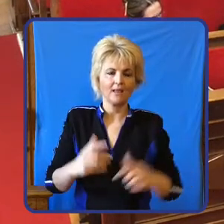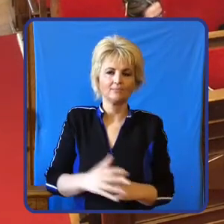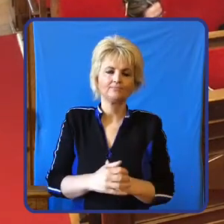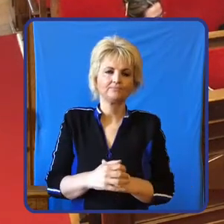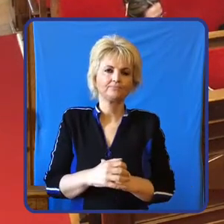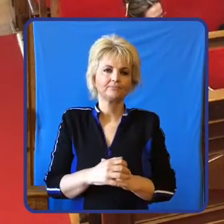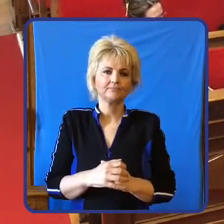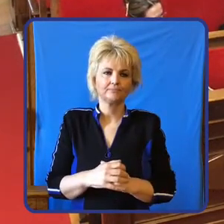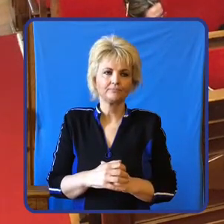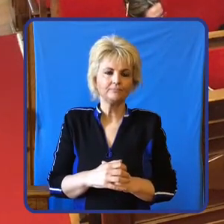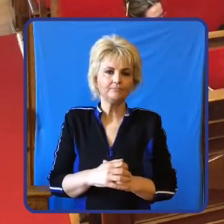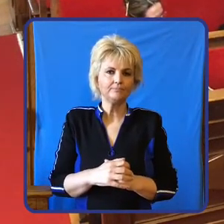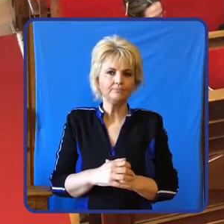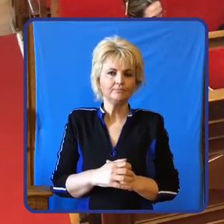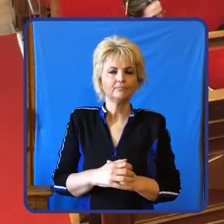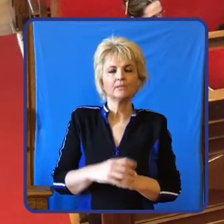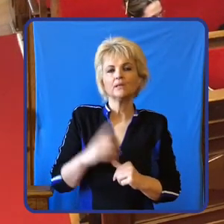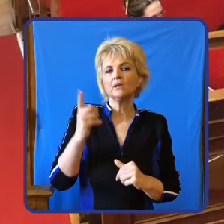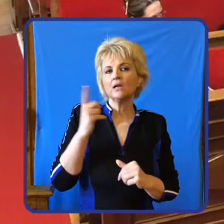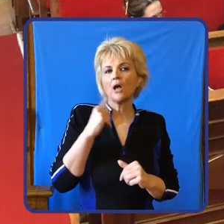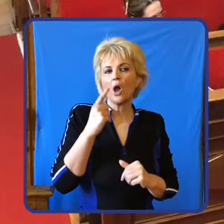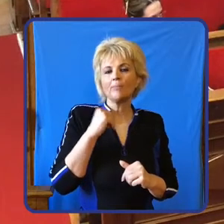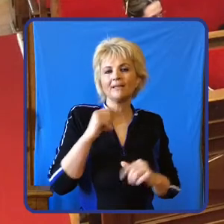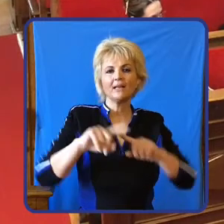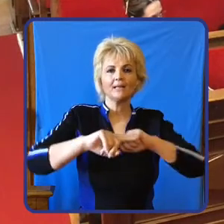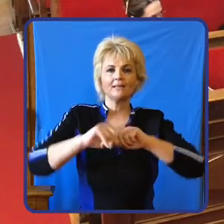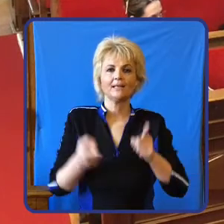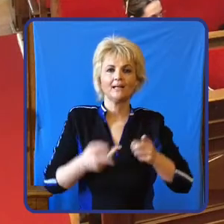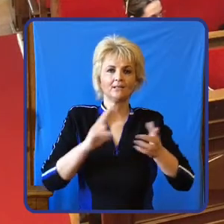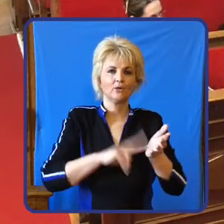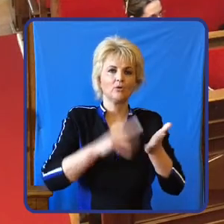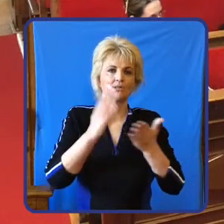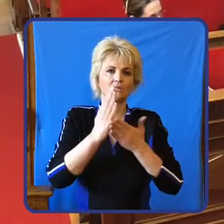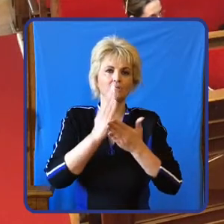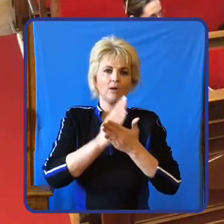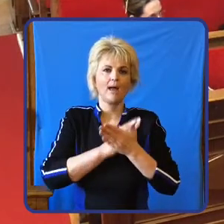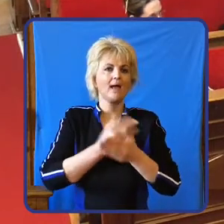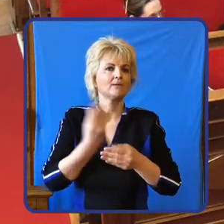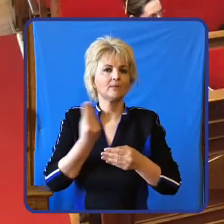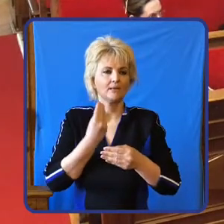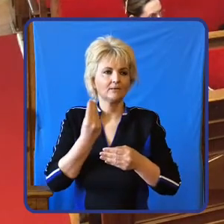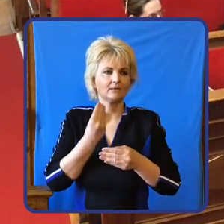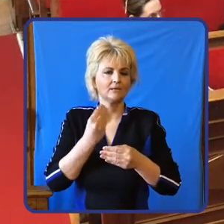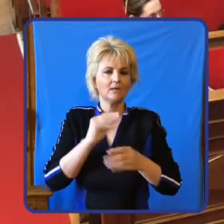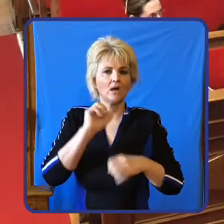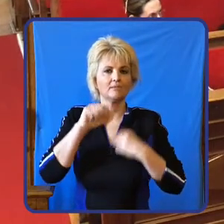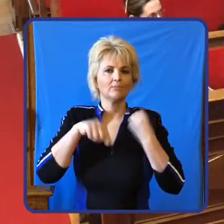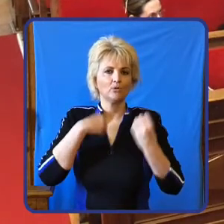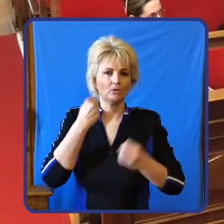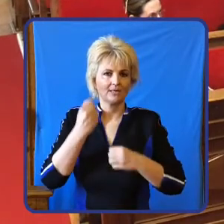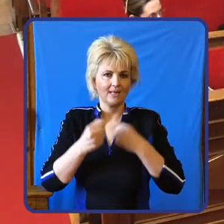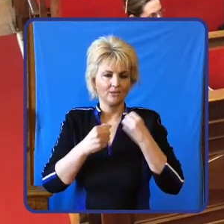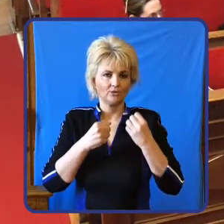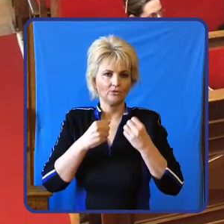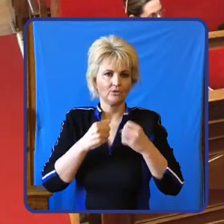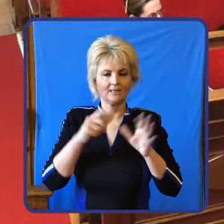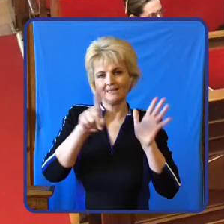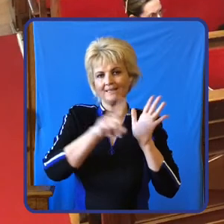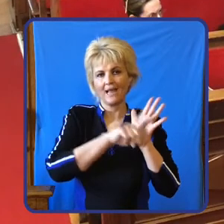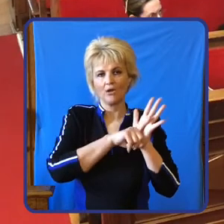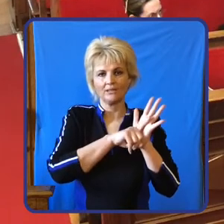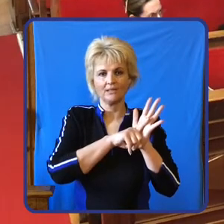Ugye amit kifejezetten tiltanak a jogszabályok, az, hogy a működés